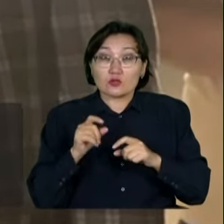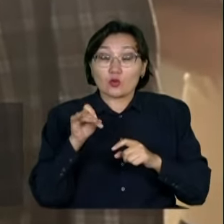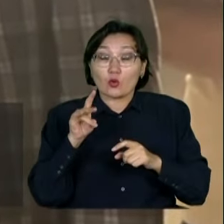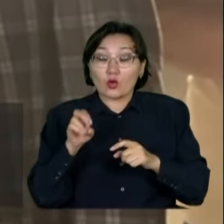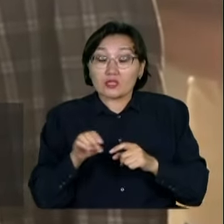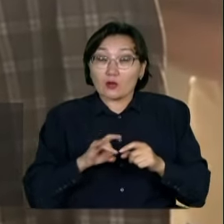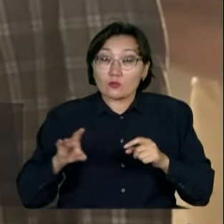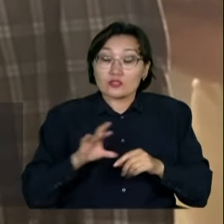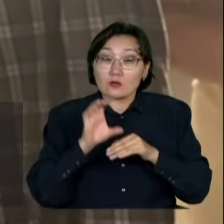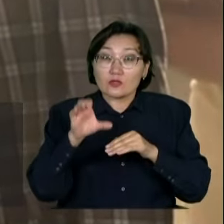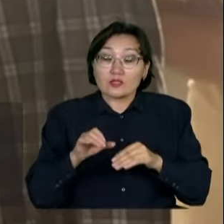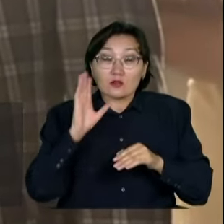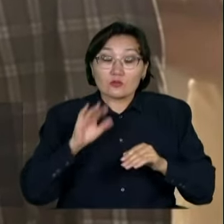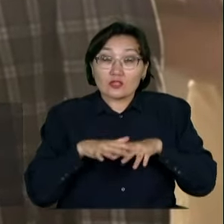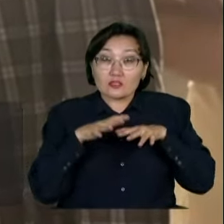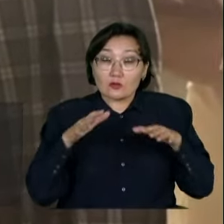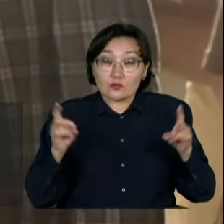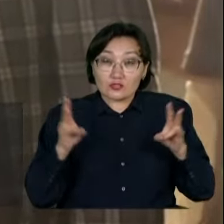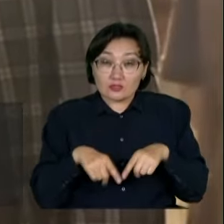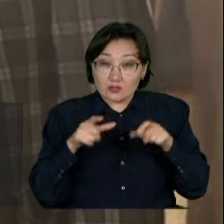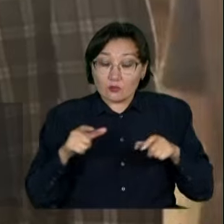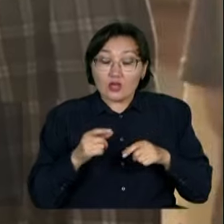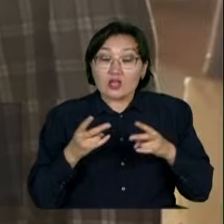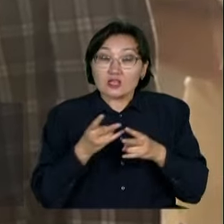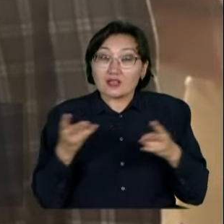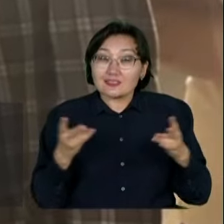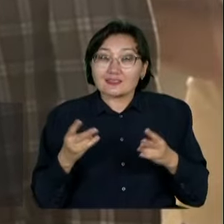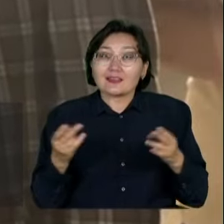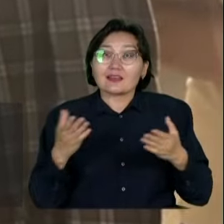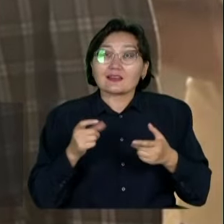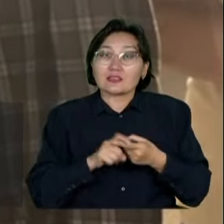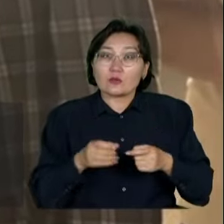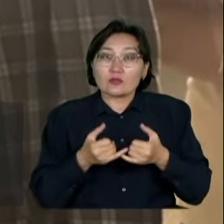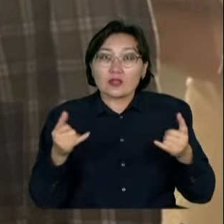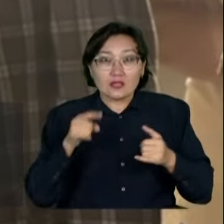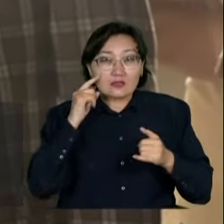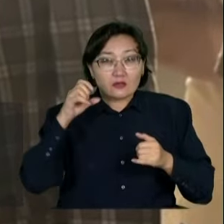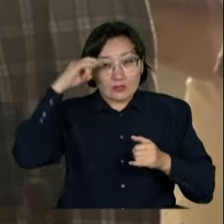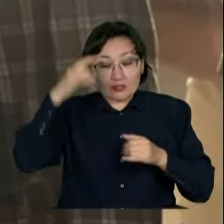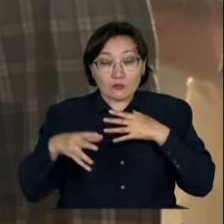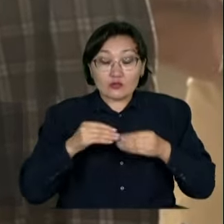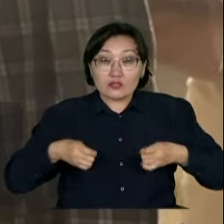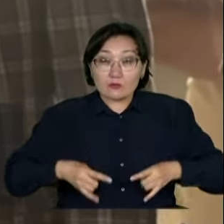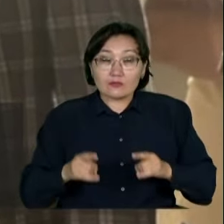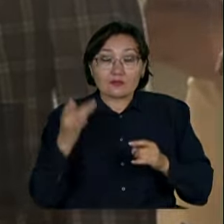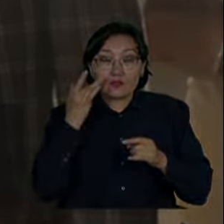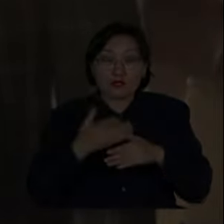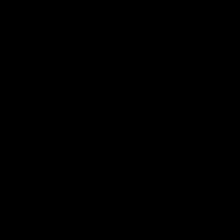audanına jetkizip, selden zardap çeken tırgındardıñ kajettiligine qaray ülestiremiz. Kırgız-kazak bir tuğan, ärdaim bir-birimizdi koldap, jüre bereyik.